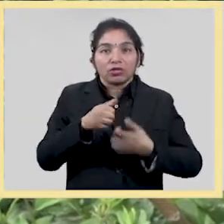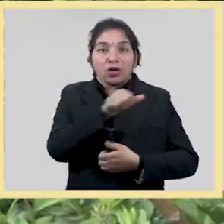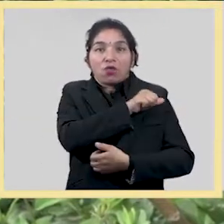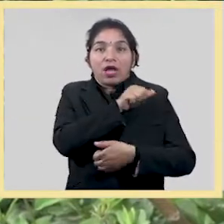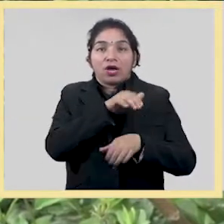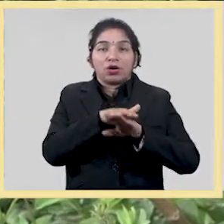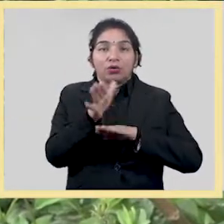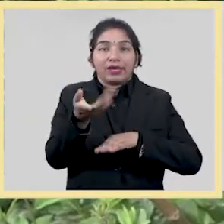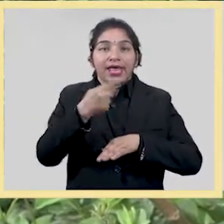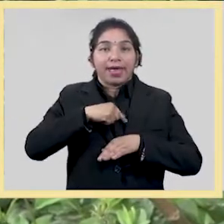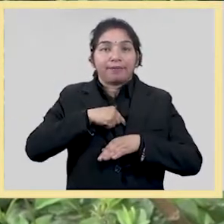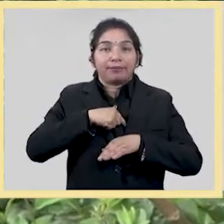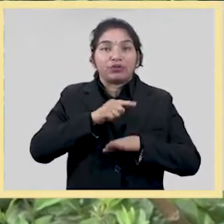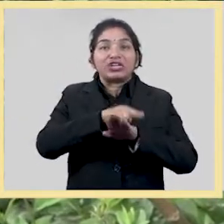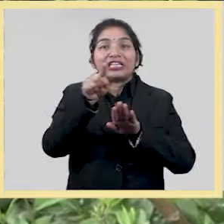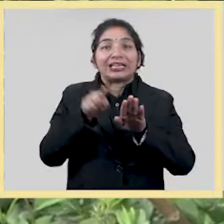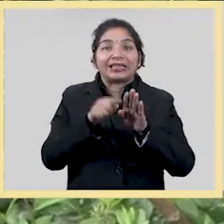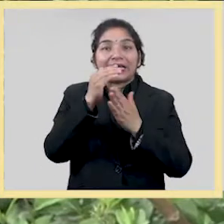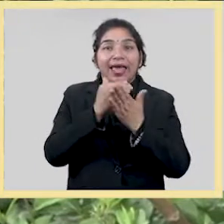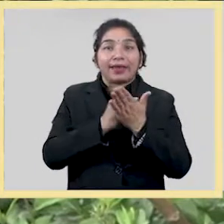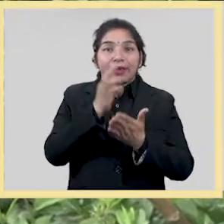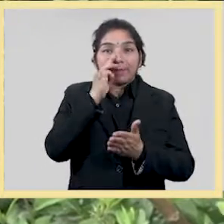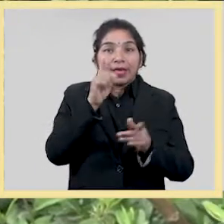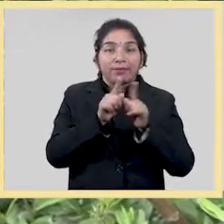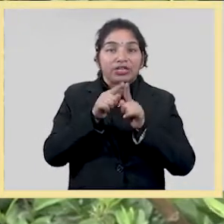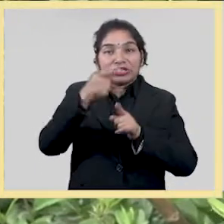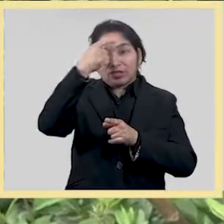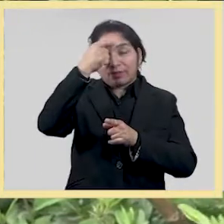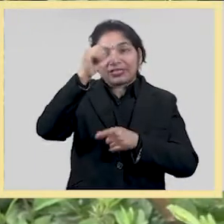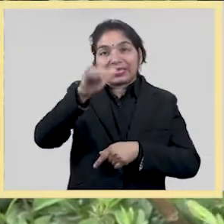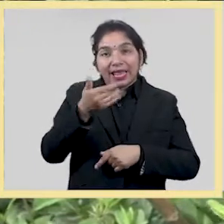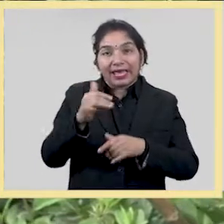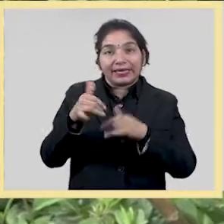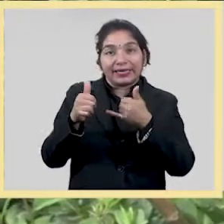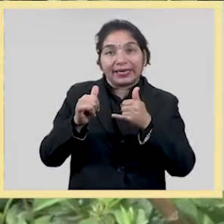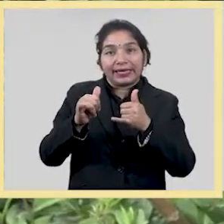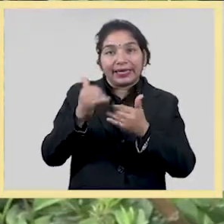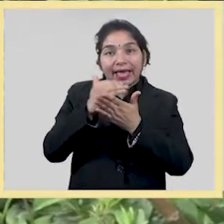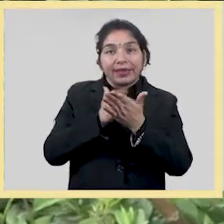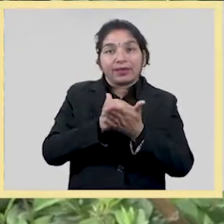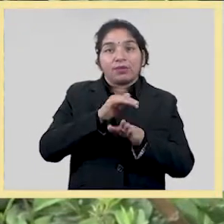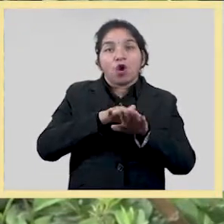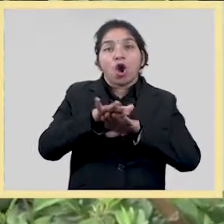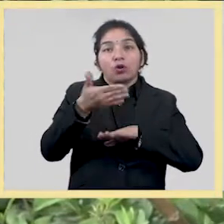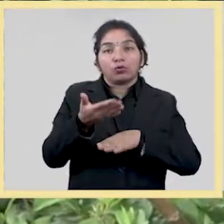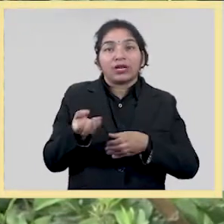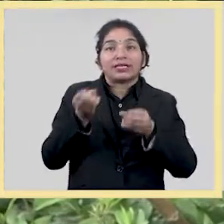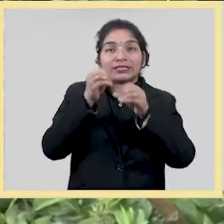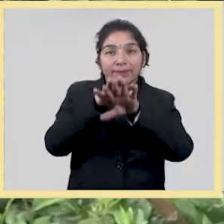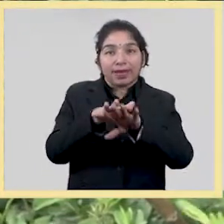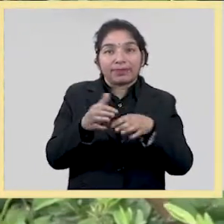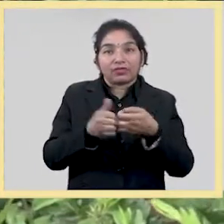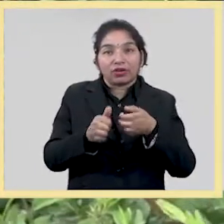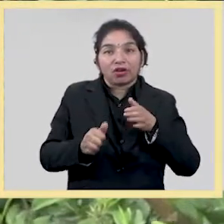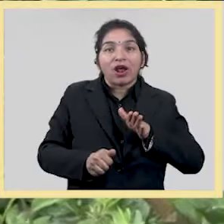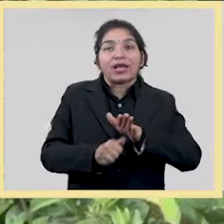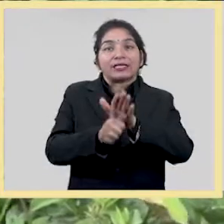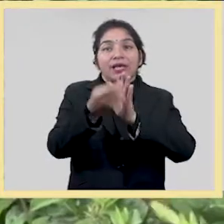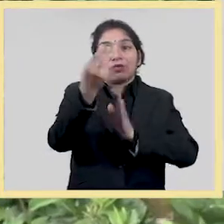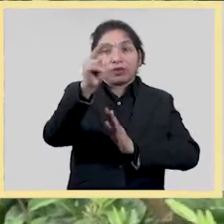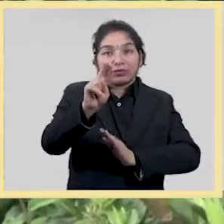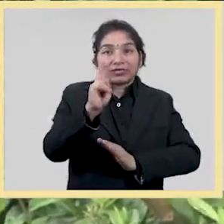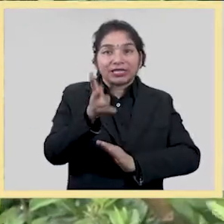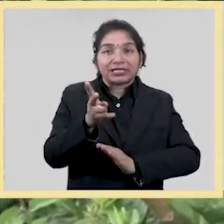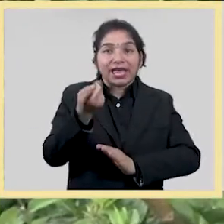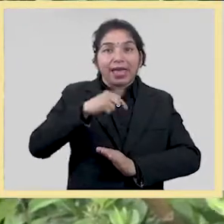उहाँहरूले हामीलाई उहाँहरूको नीति कार्यक्रममा पनि हाम्रो समस्यालाई हाम्रो यो खेल कार्यक्रमहरूलाई चाहिँ समावेश गरेर अगाडि बढ्नुभएको